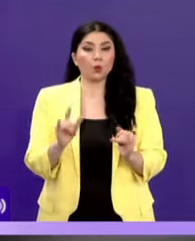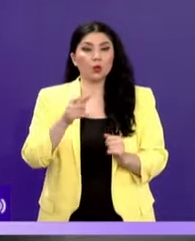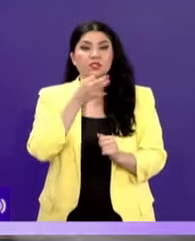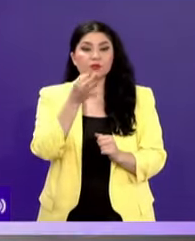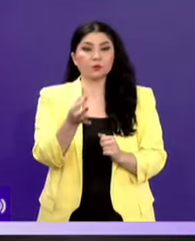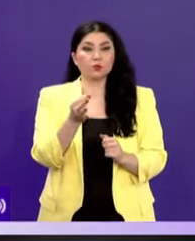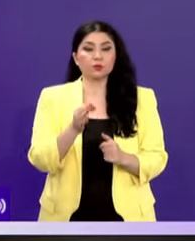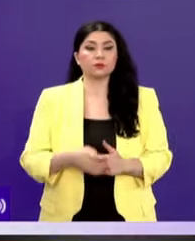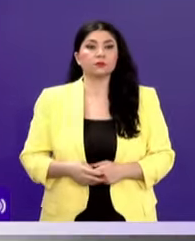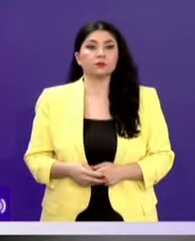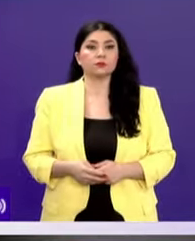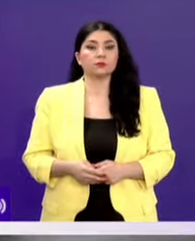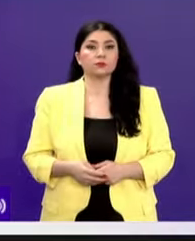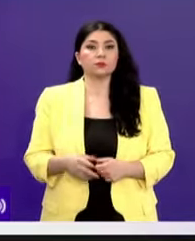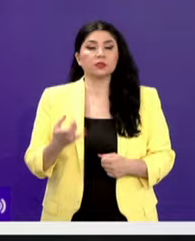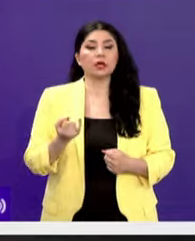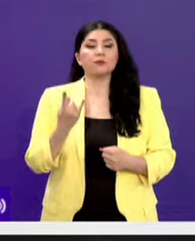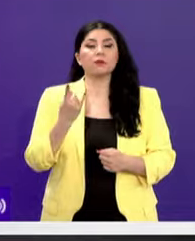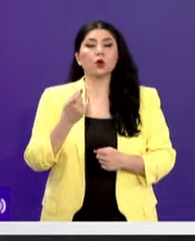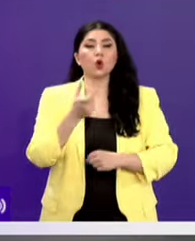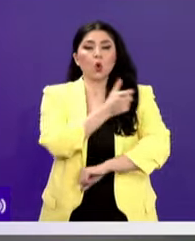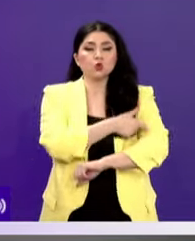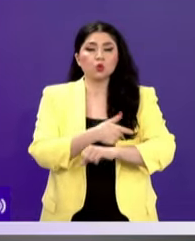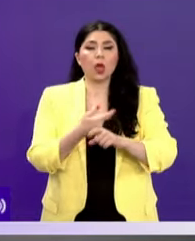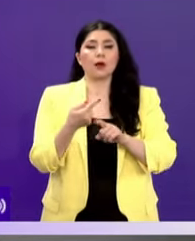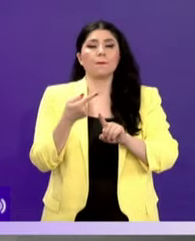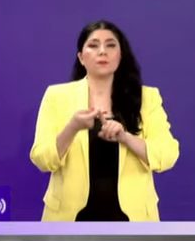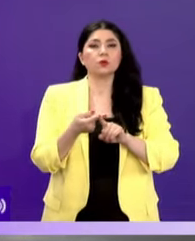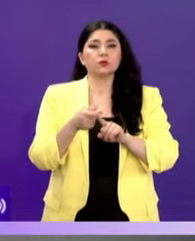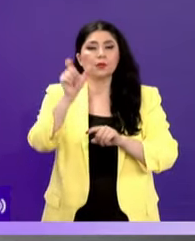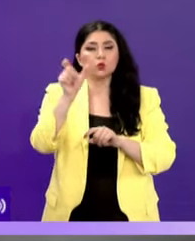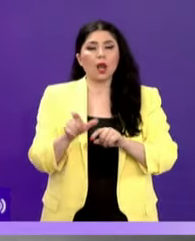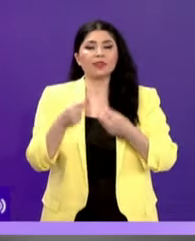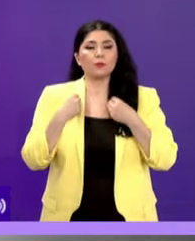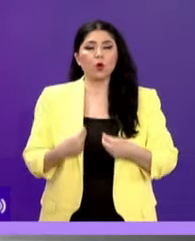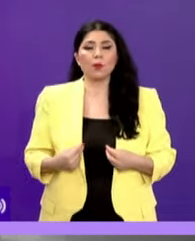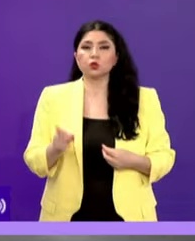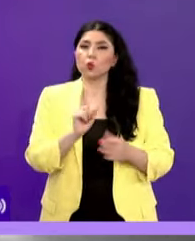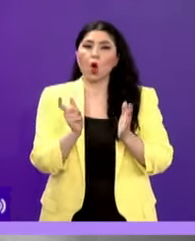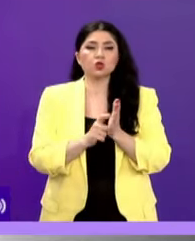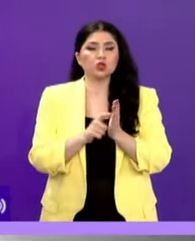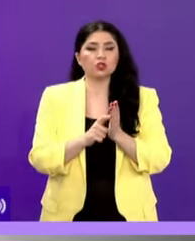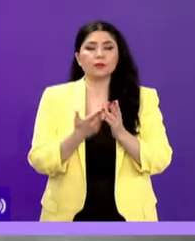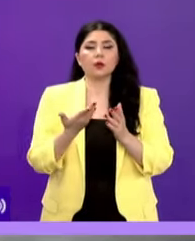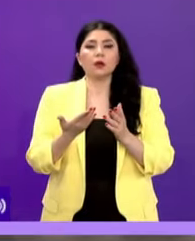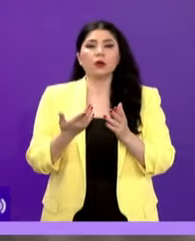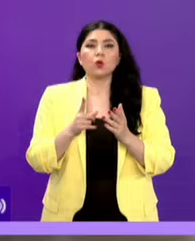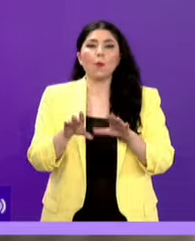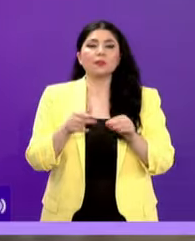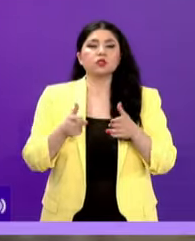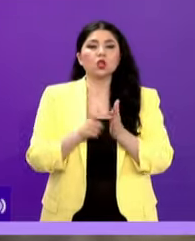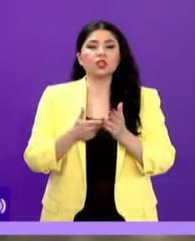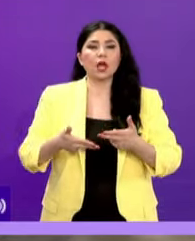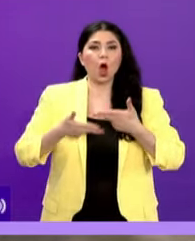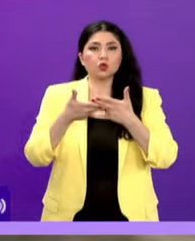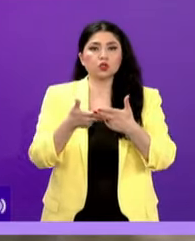faptul că misiunile diplomatice, oficiile consulare nu au recepționat solicitări de sprijin sau asistență consulară. Misiunile